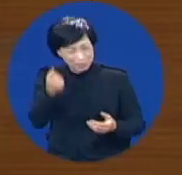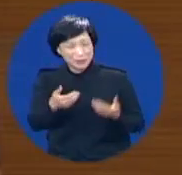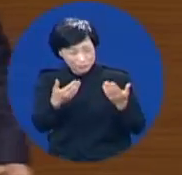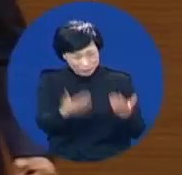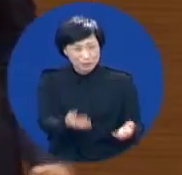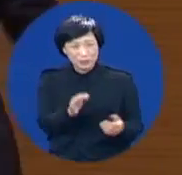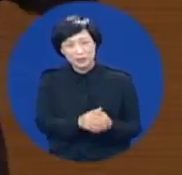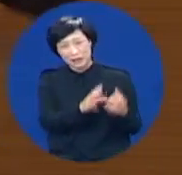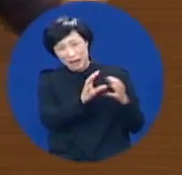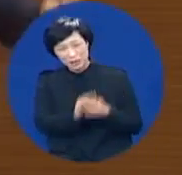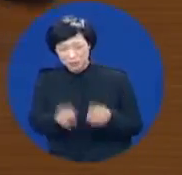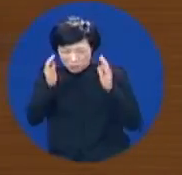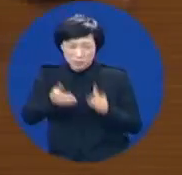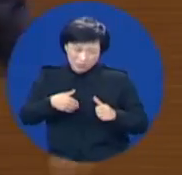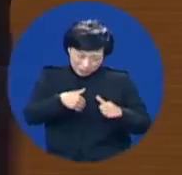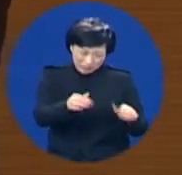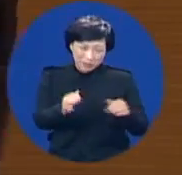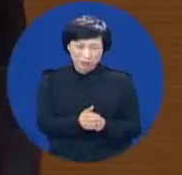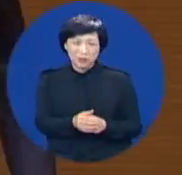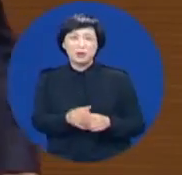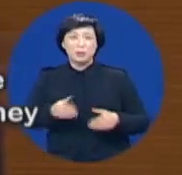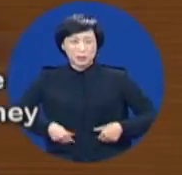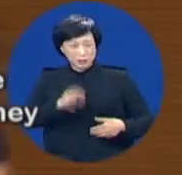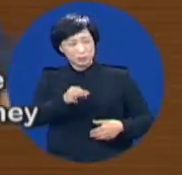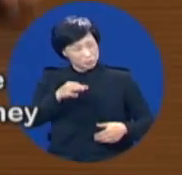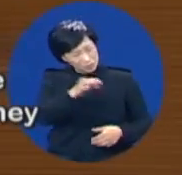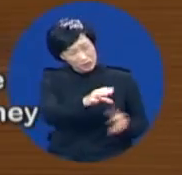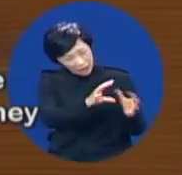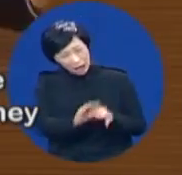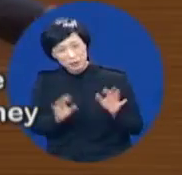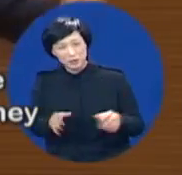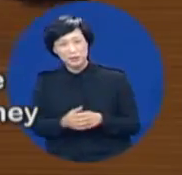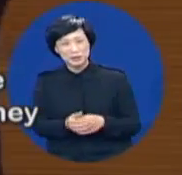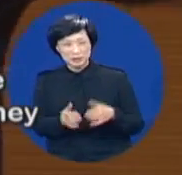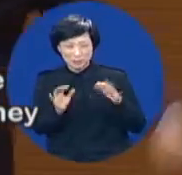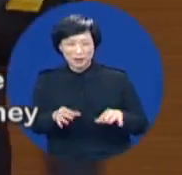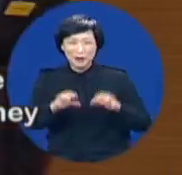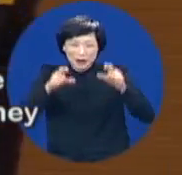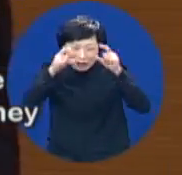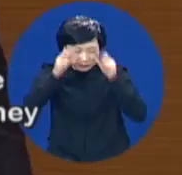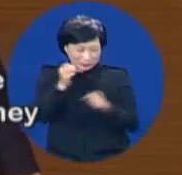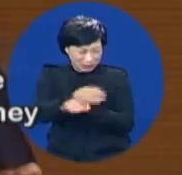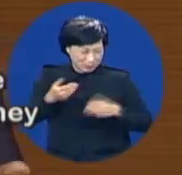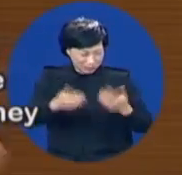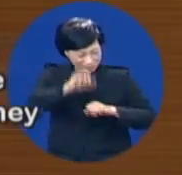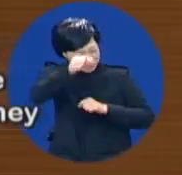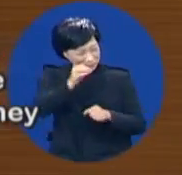재워주고 공부시켜주고 용돈 주고 하여튼 안경도 해주고 신발도 사주고